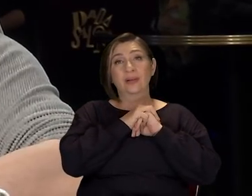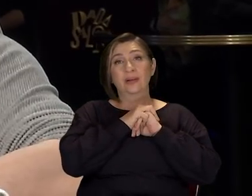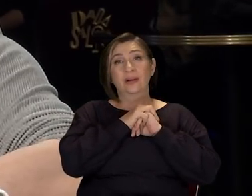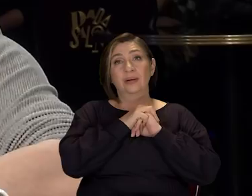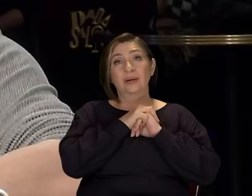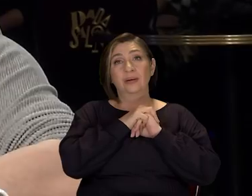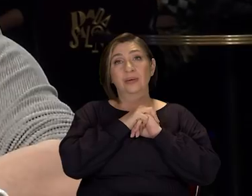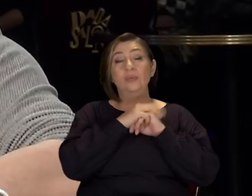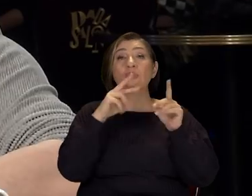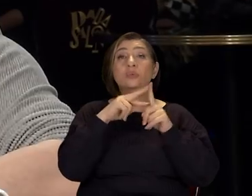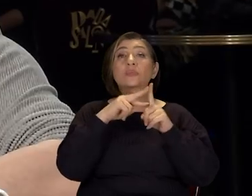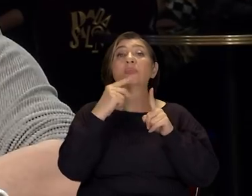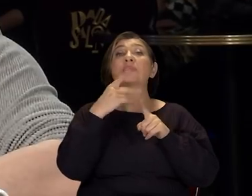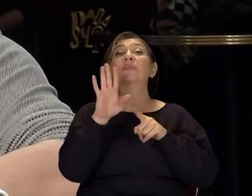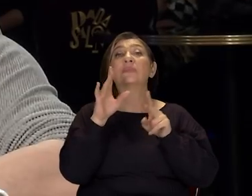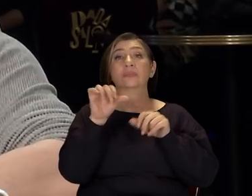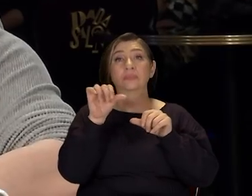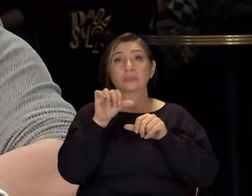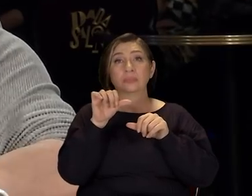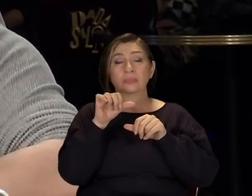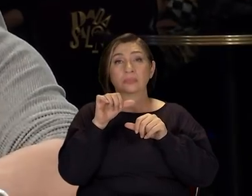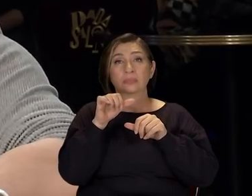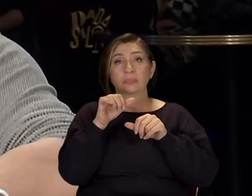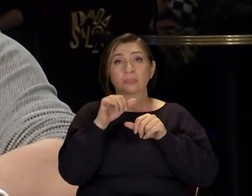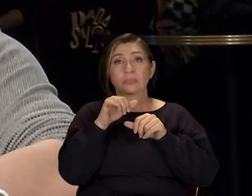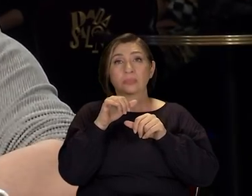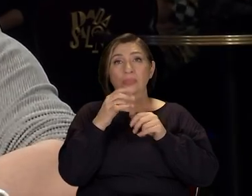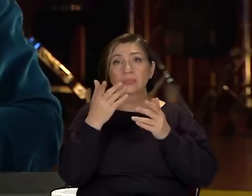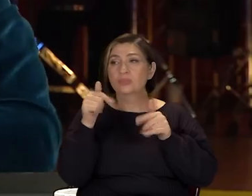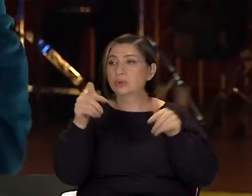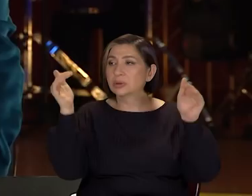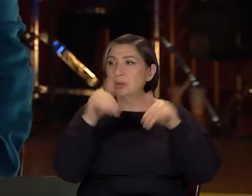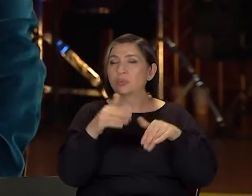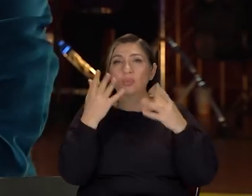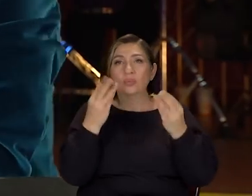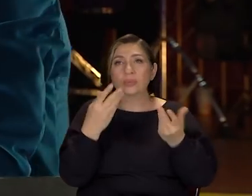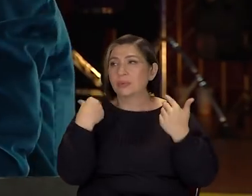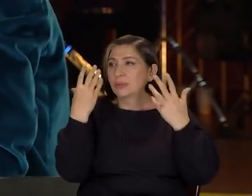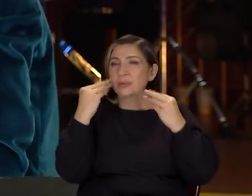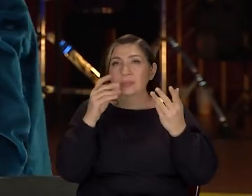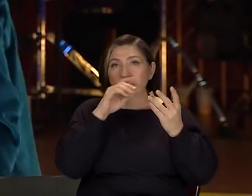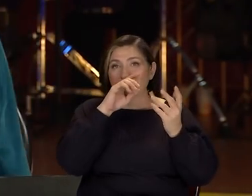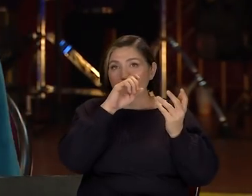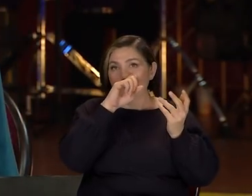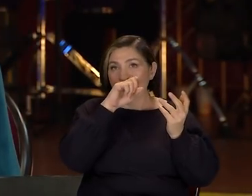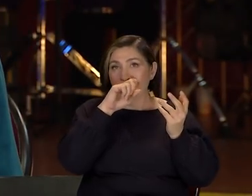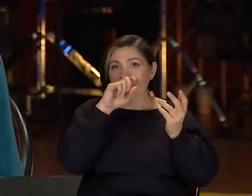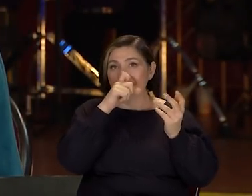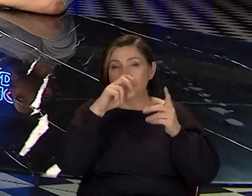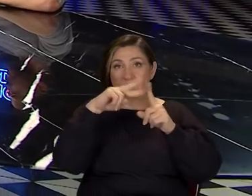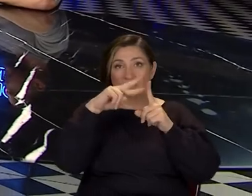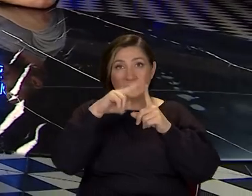YouTube diyemiyor muyum? YouTube niye diyemiyoruz ya? Demin diyoruz ya işte bu. Zaten. Ya bugün gelenlere ne oldu? Bir ülke düzeyinde bir